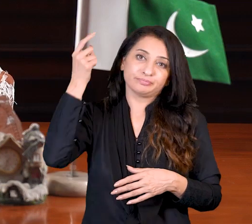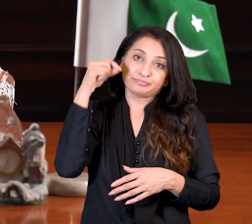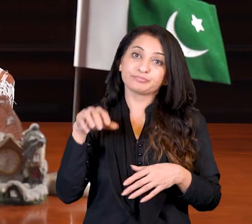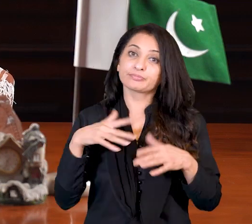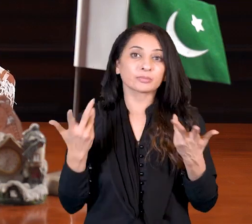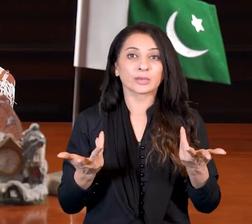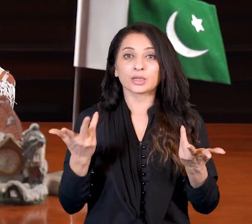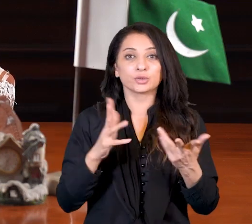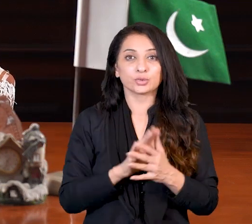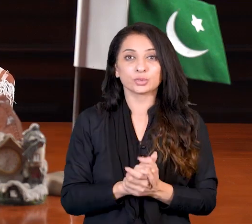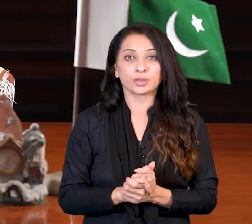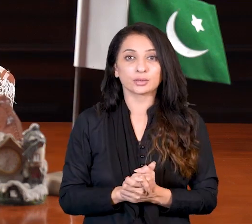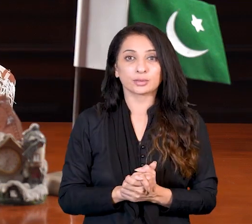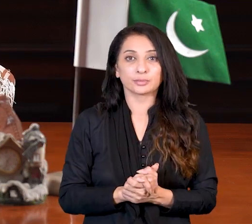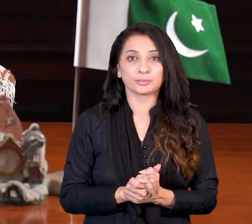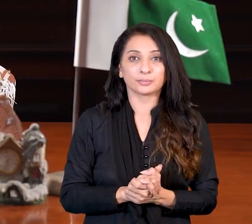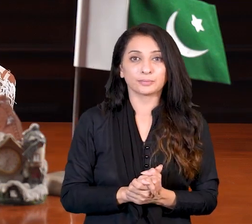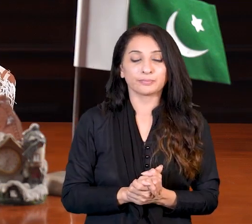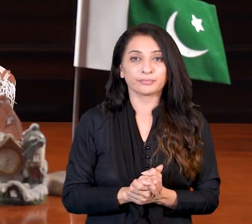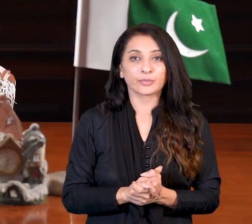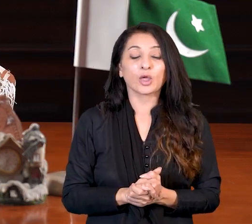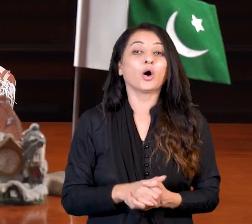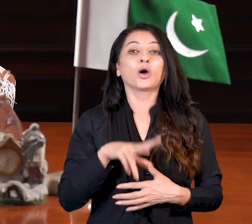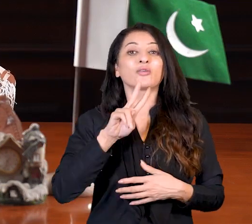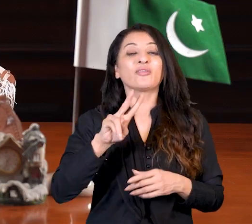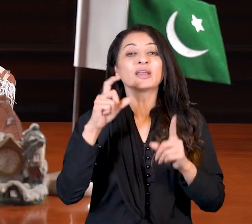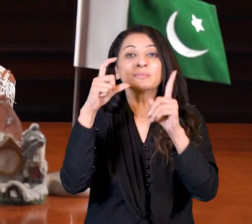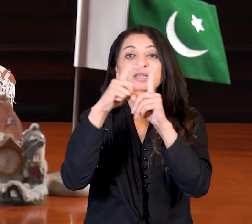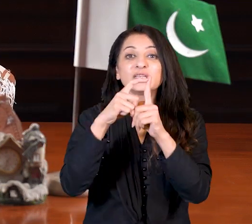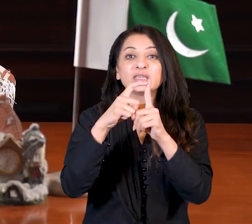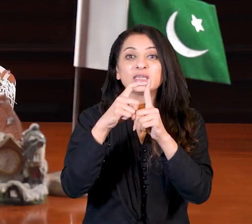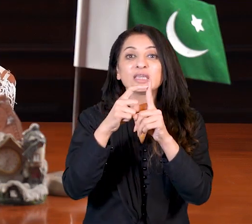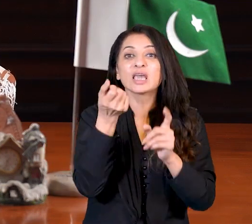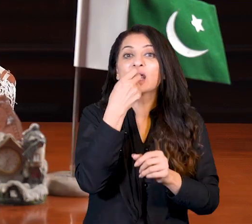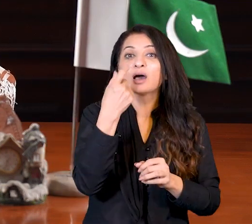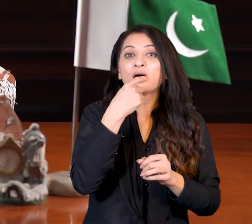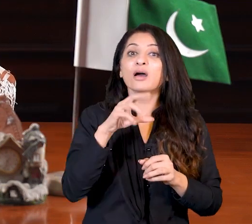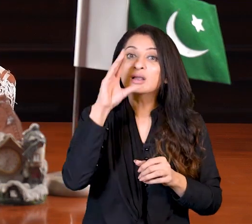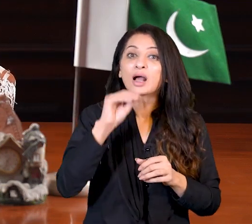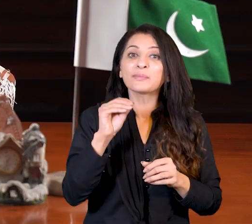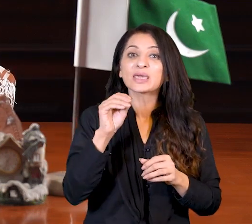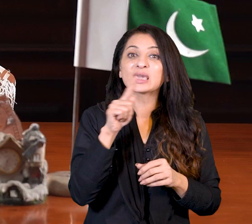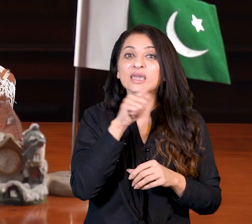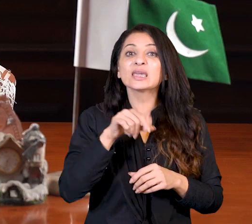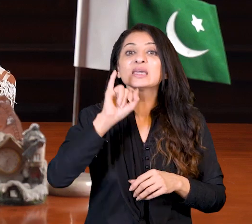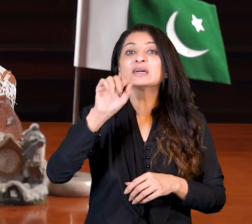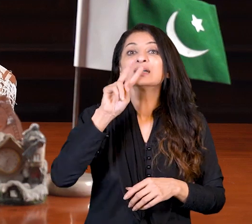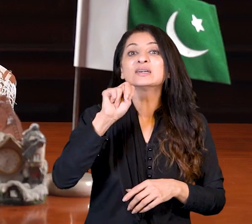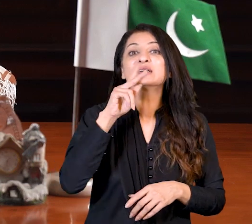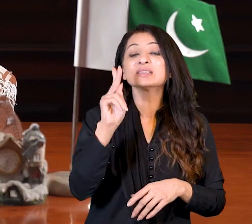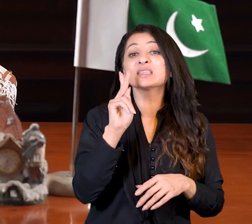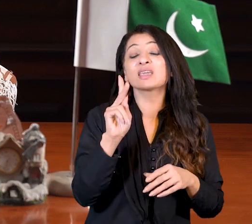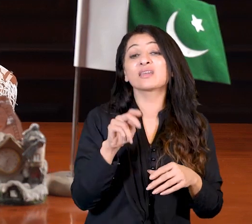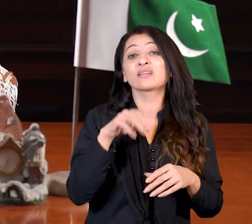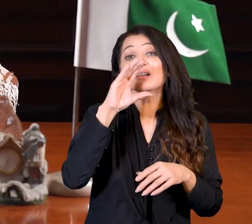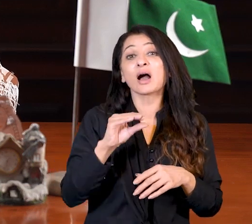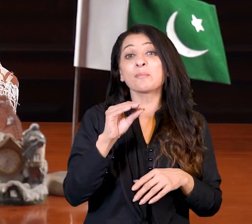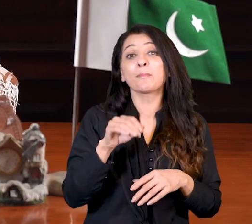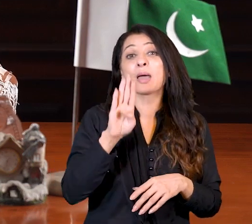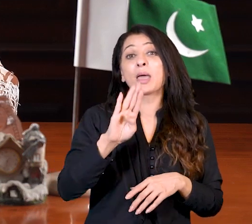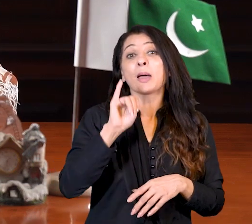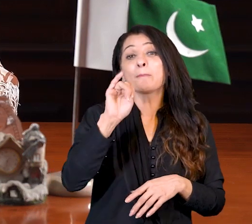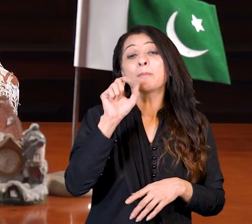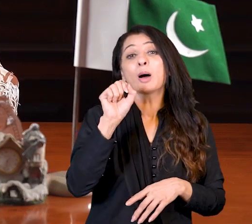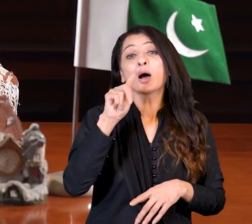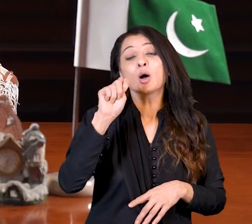विटामिन डी की कमी, जिंक की कमी, बायोटिन की कमी, मल्टीविटामिन्स की कमी, ये बहुत सारी चीज़ें हैं जिसकी वजह